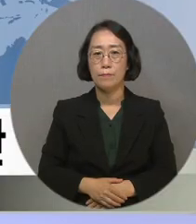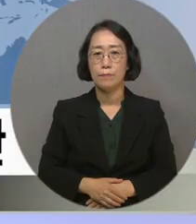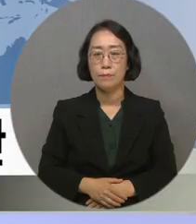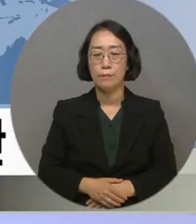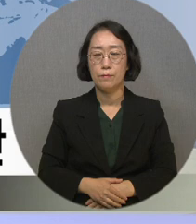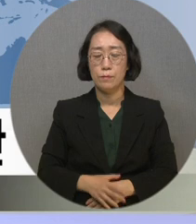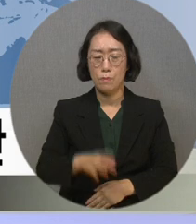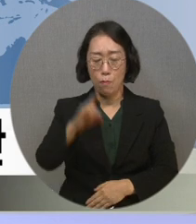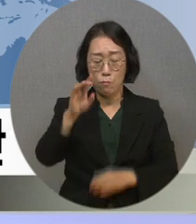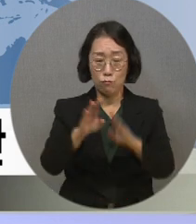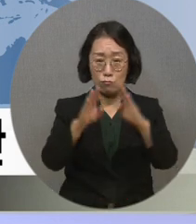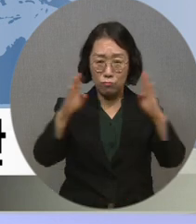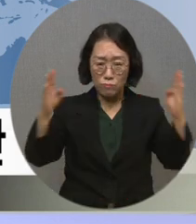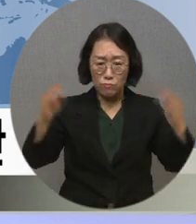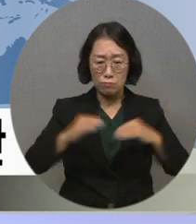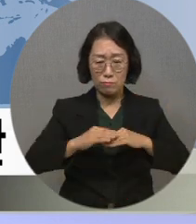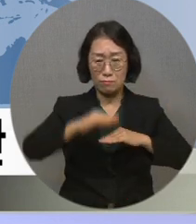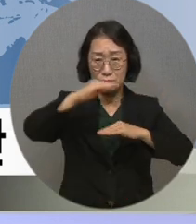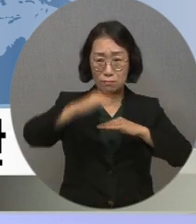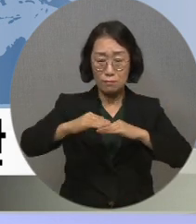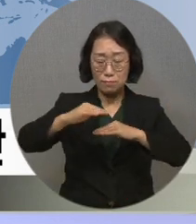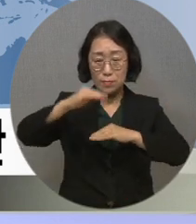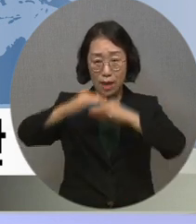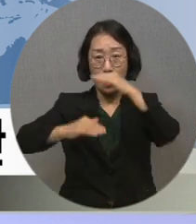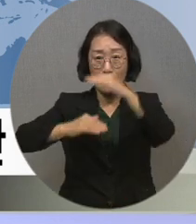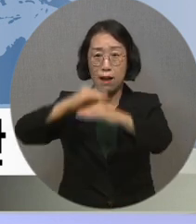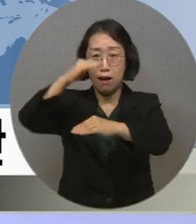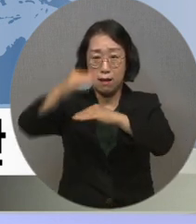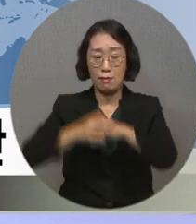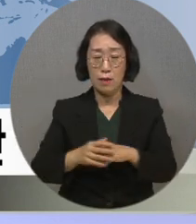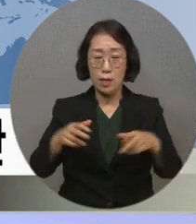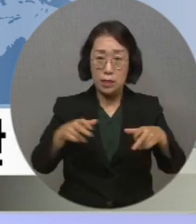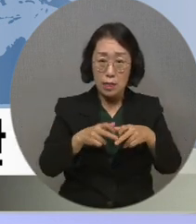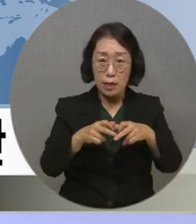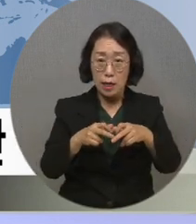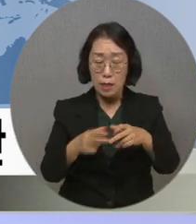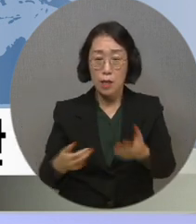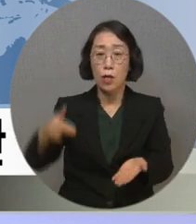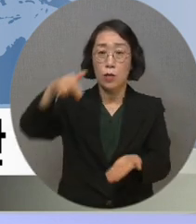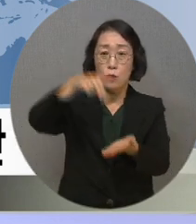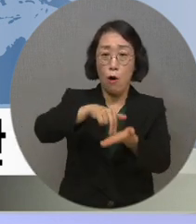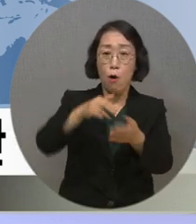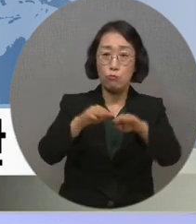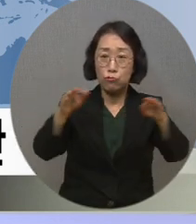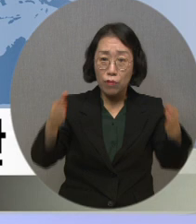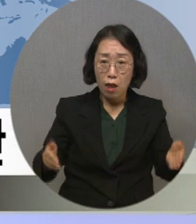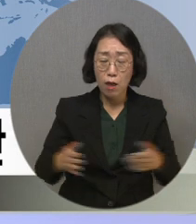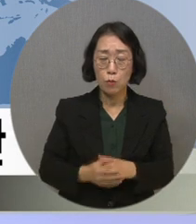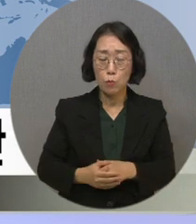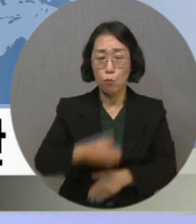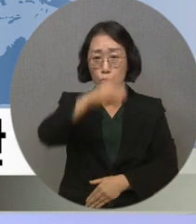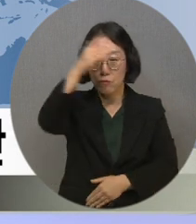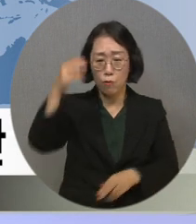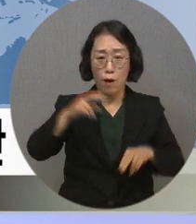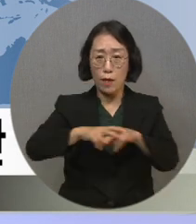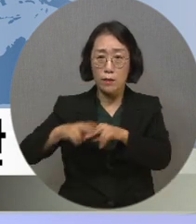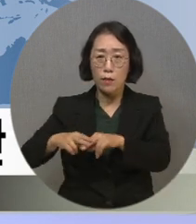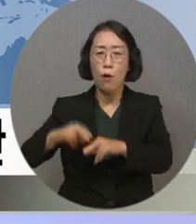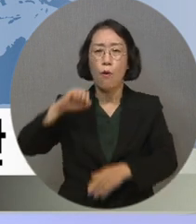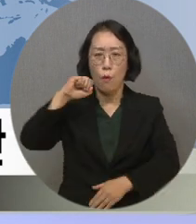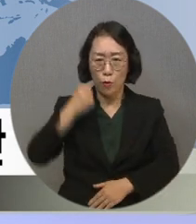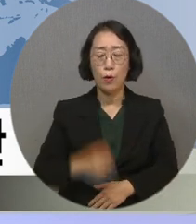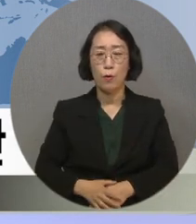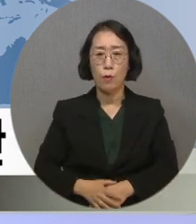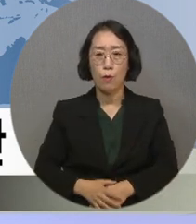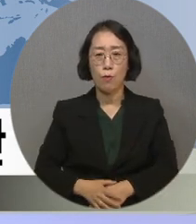입구부터 가로막는 계단과 문턱은 장애인이 무대를 서기도 관람하기도 어렵게 만듭니다. 모처럼 공연장을